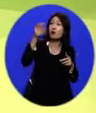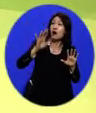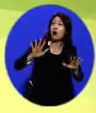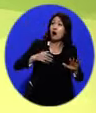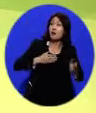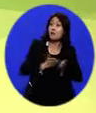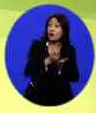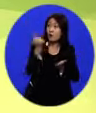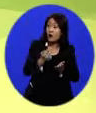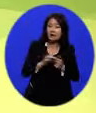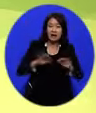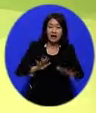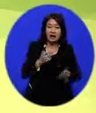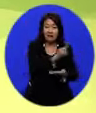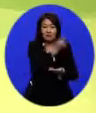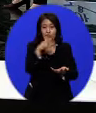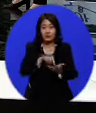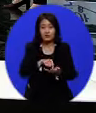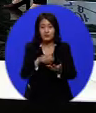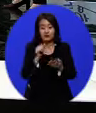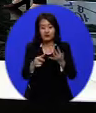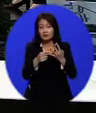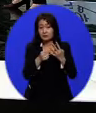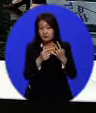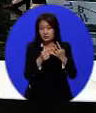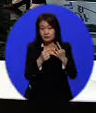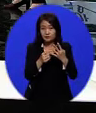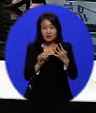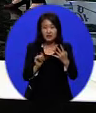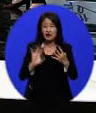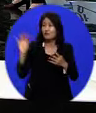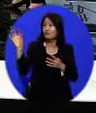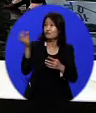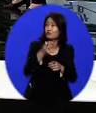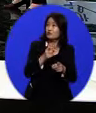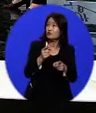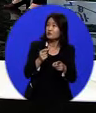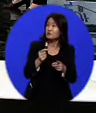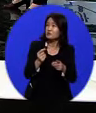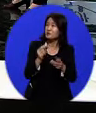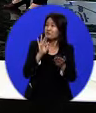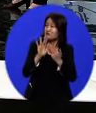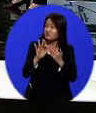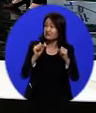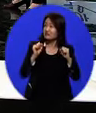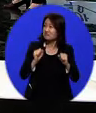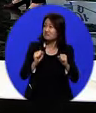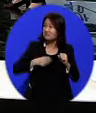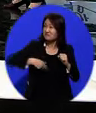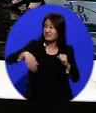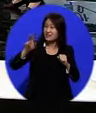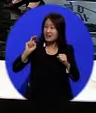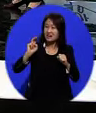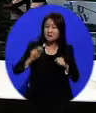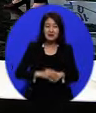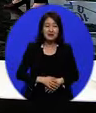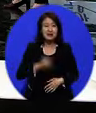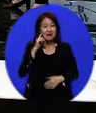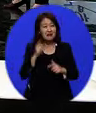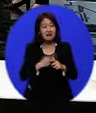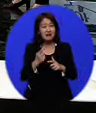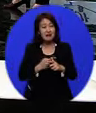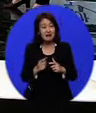배 움직이겠다? 올라와요. 네 번째 부류는 순풍 불어도 저 이따 가겠지? 뭐 우리 그런 거 있잖아요. 우리 그런 아니라는